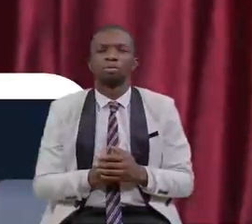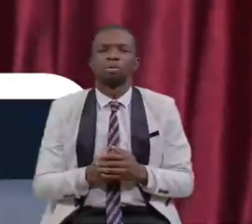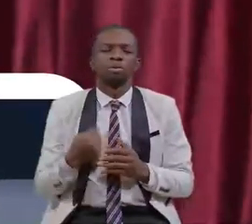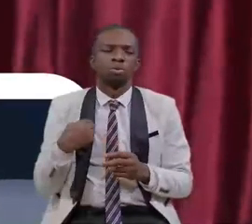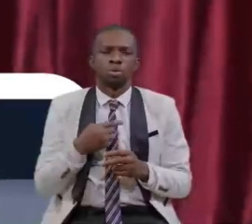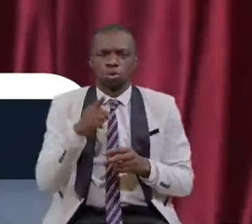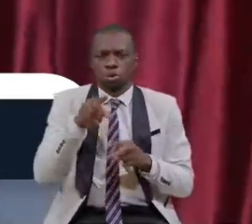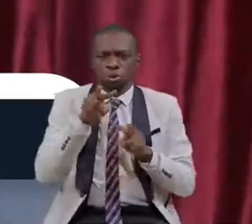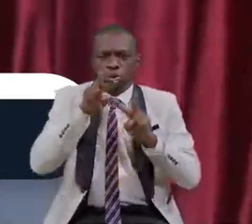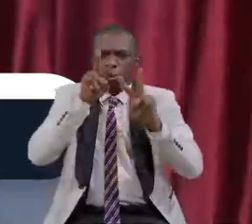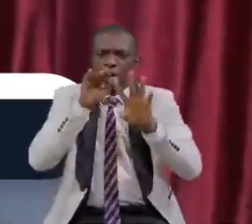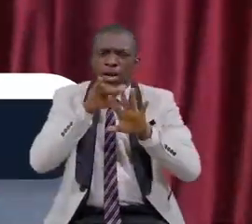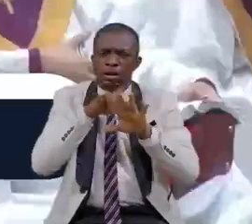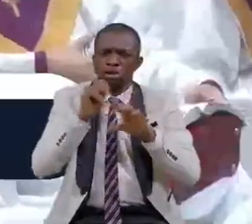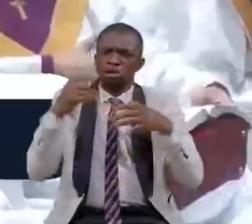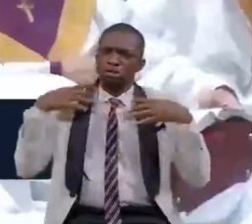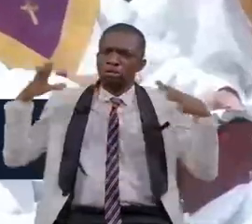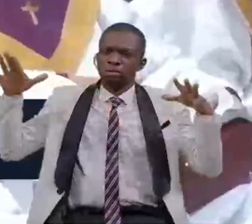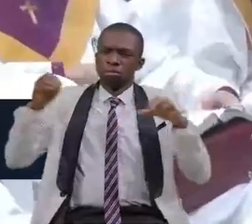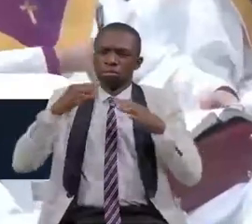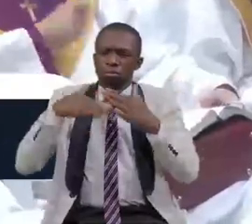Voyons les anges au ciel.